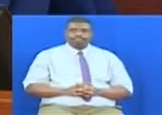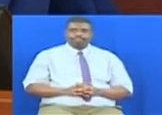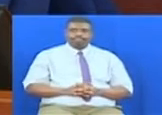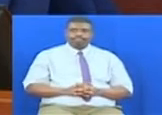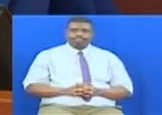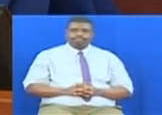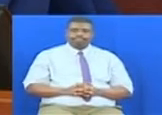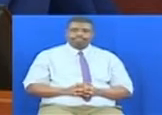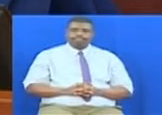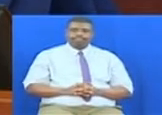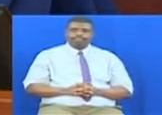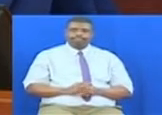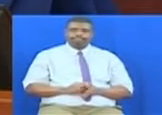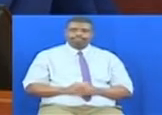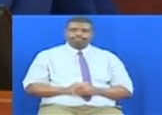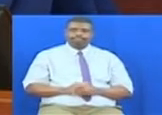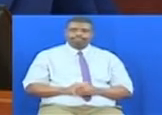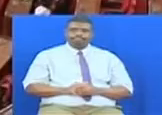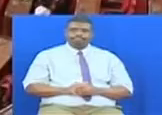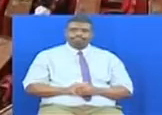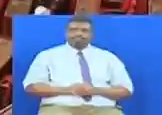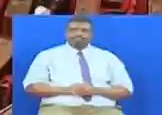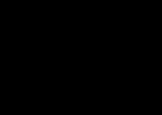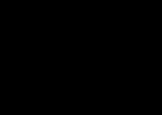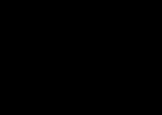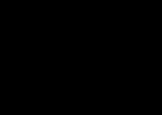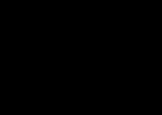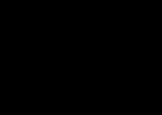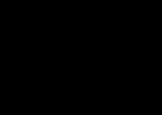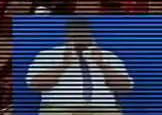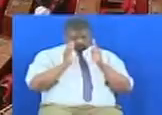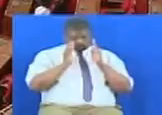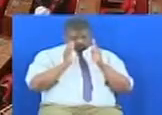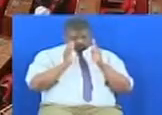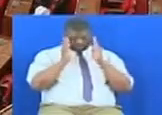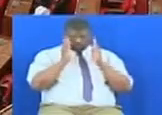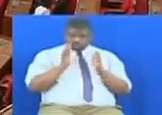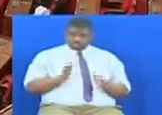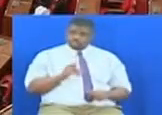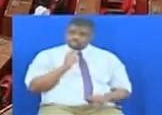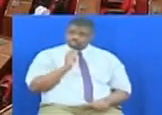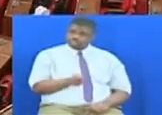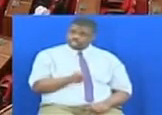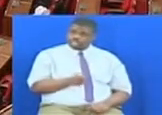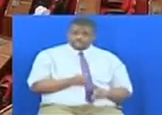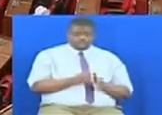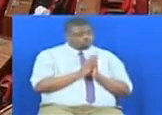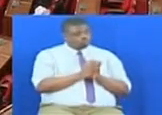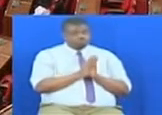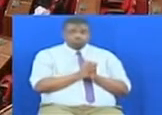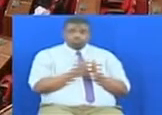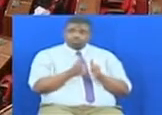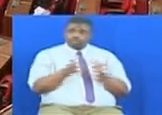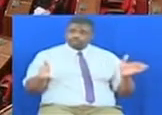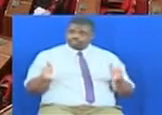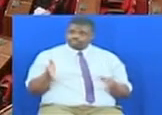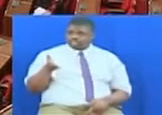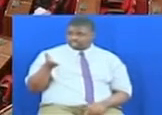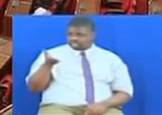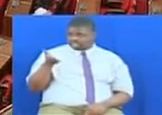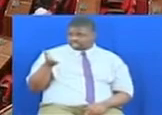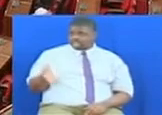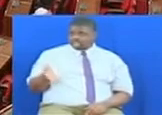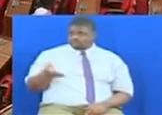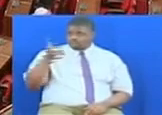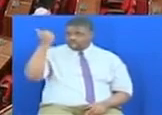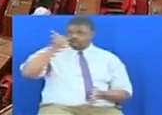Kiteto. Mheshimiwa Spika, nashukuru kwa nafasi. Mheshimiwa Spika, leo tuna azimio la kumpongeza Mheshimiwa Rais